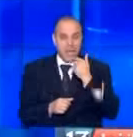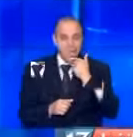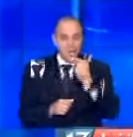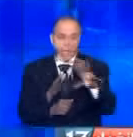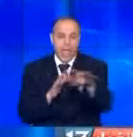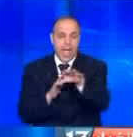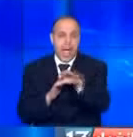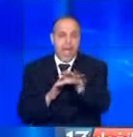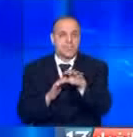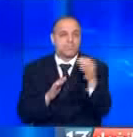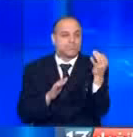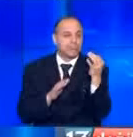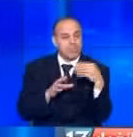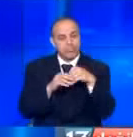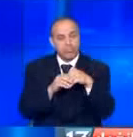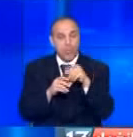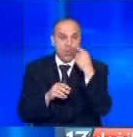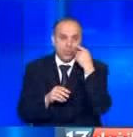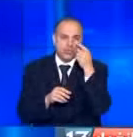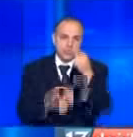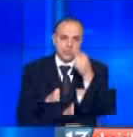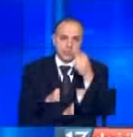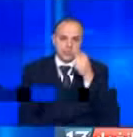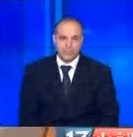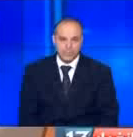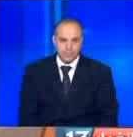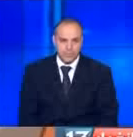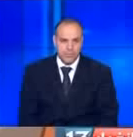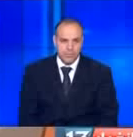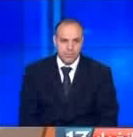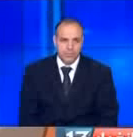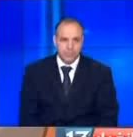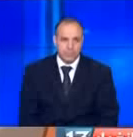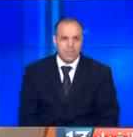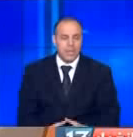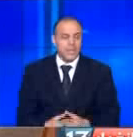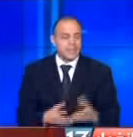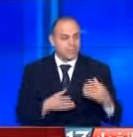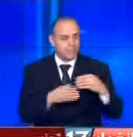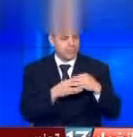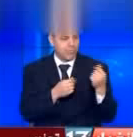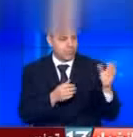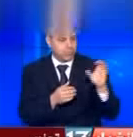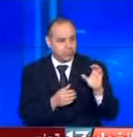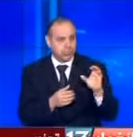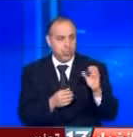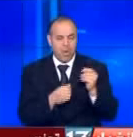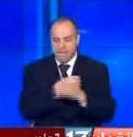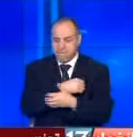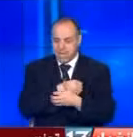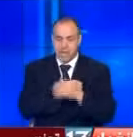سنة 2016، وقد أثبت دراسة تباينا بين الجهات في نسب الاندماج المالي. أشر الادماج